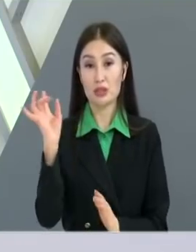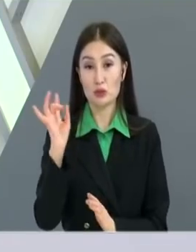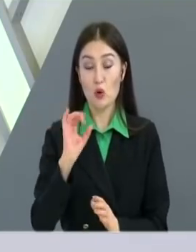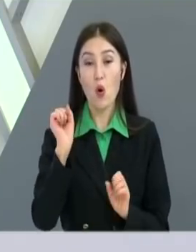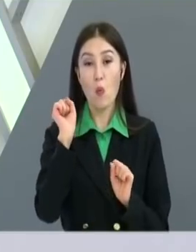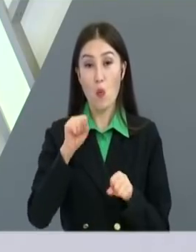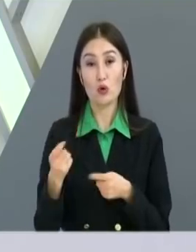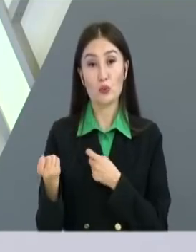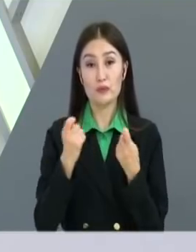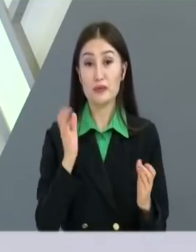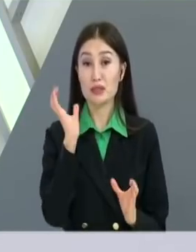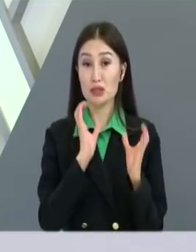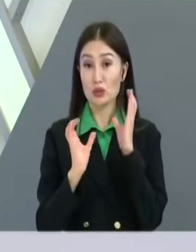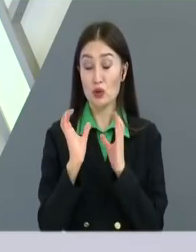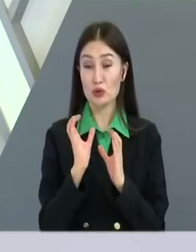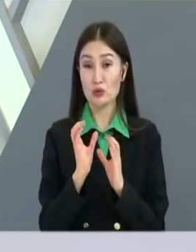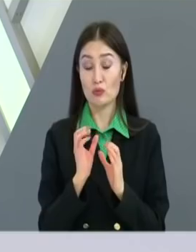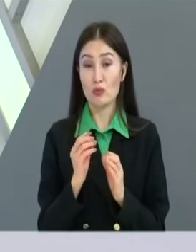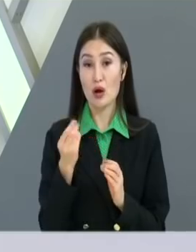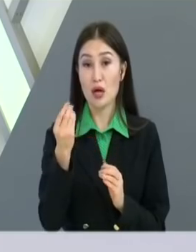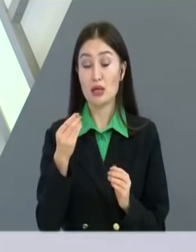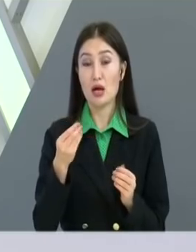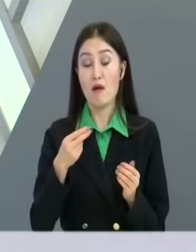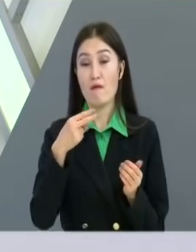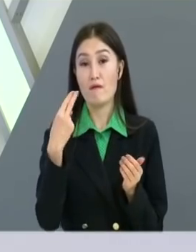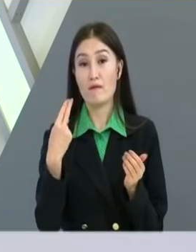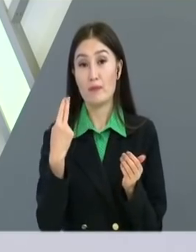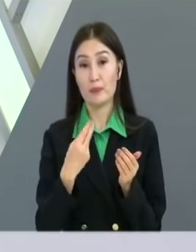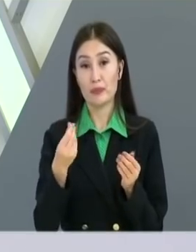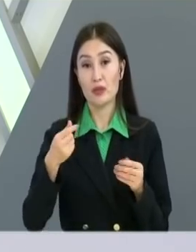привести к серьезному выпадению средств из бюджета.